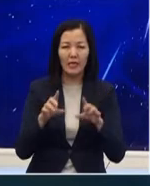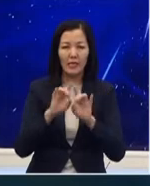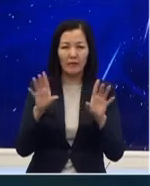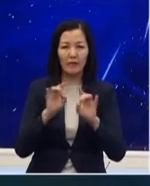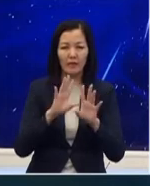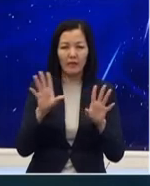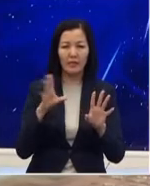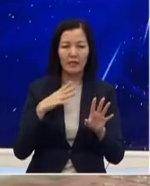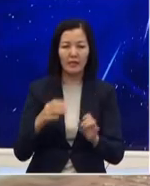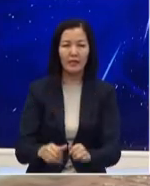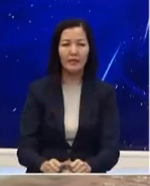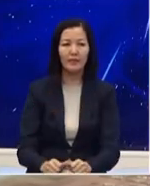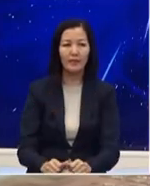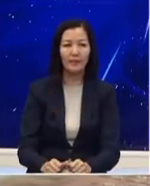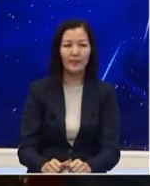брошюры.